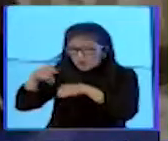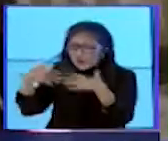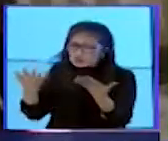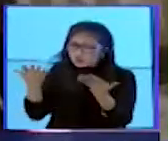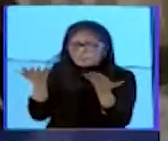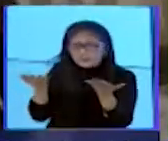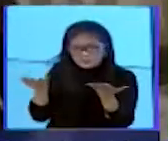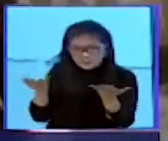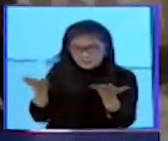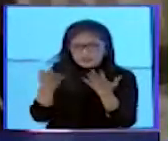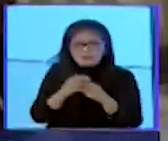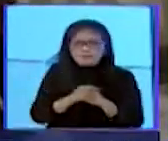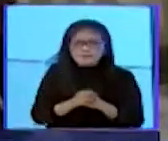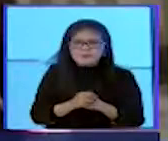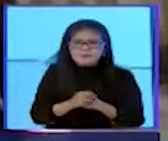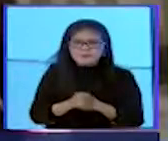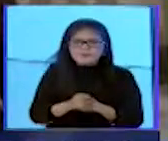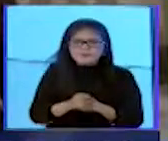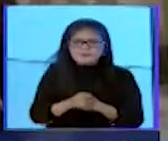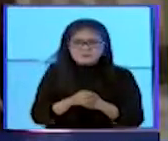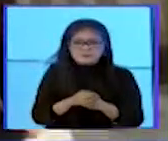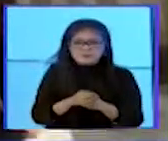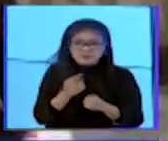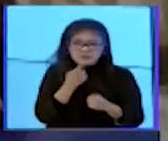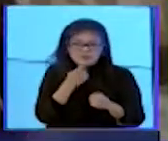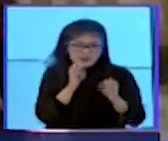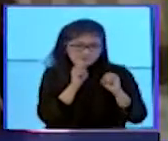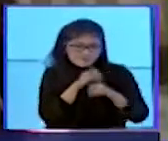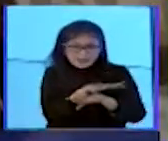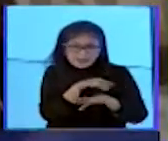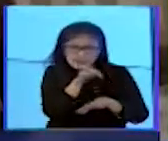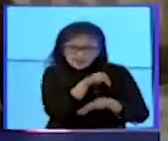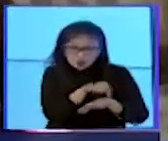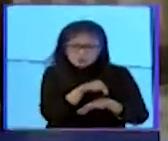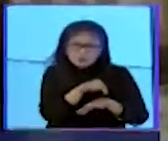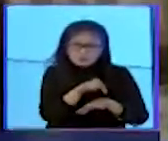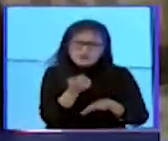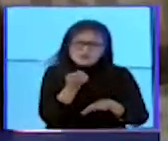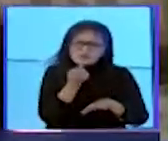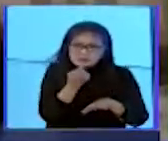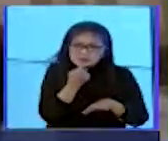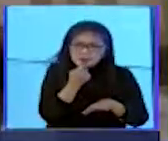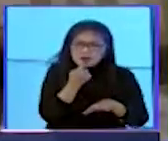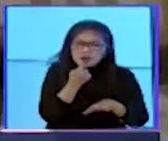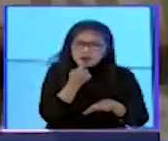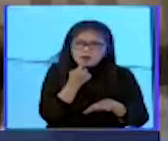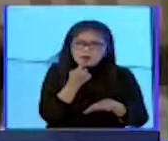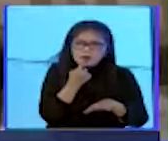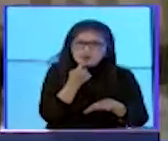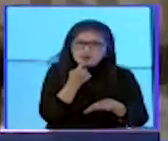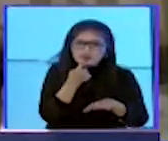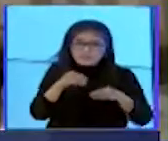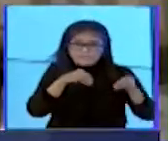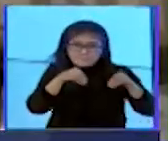Seperti apa Pak ia dalam prakteknya saya meyakini pencapaian materi